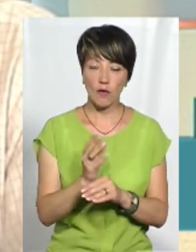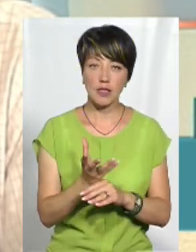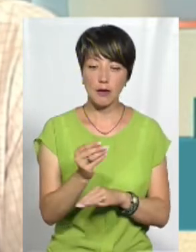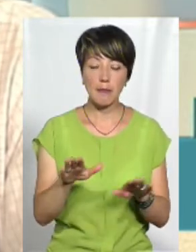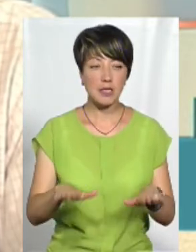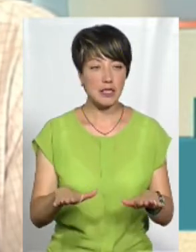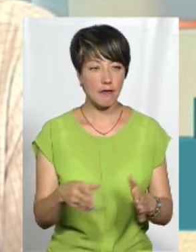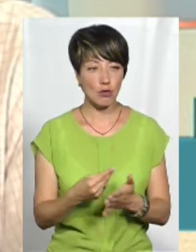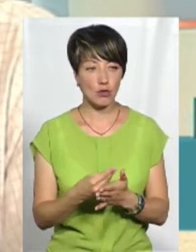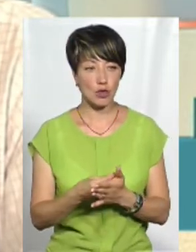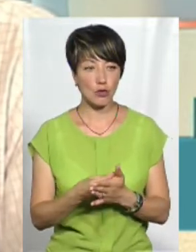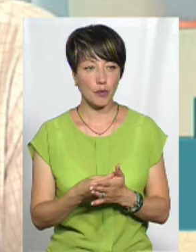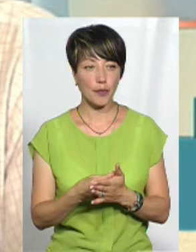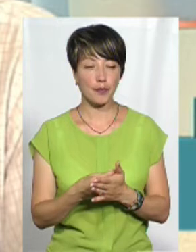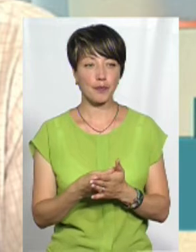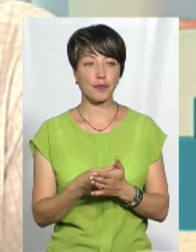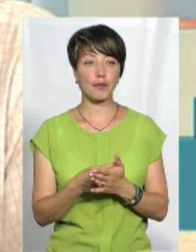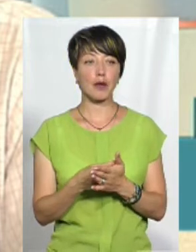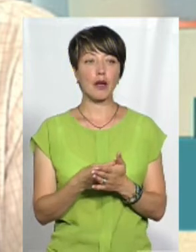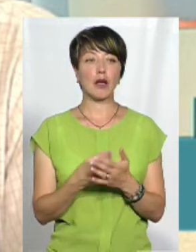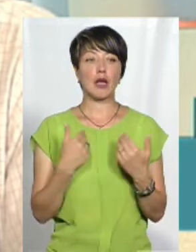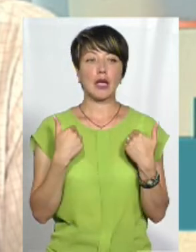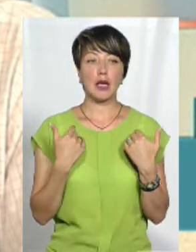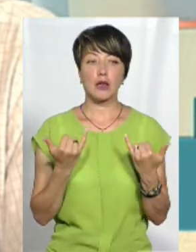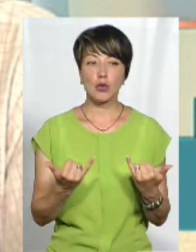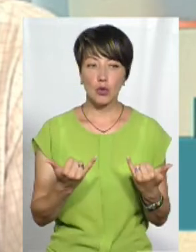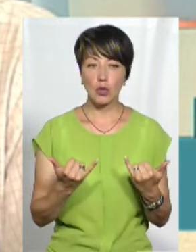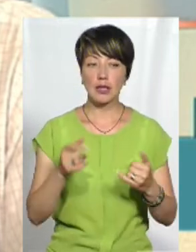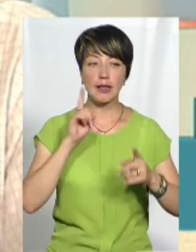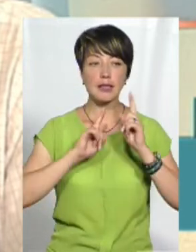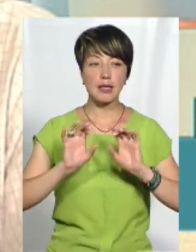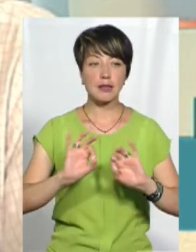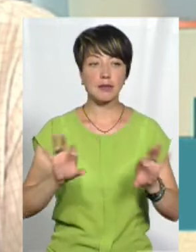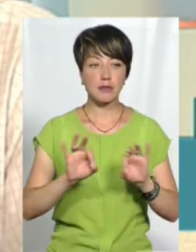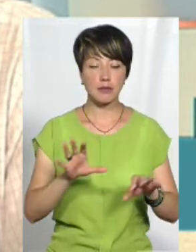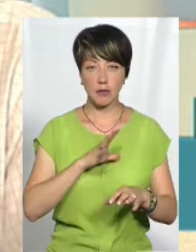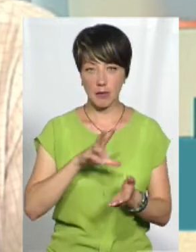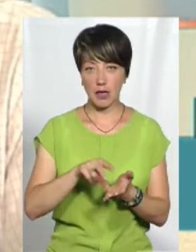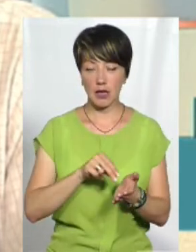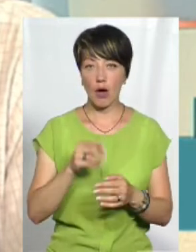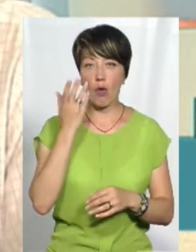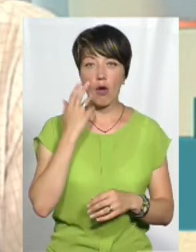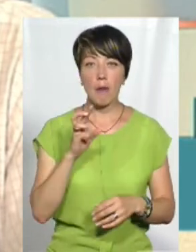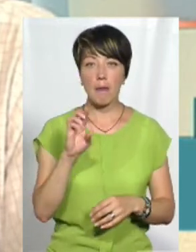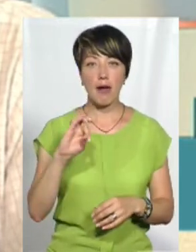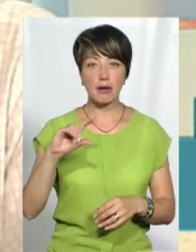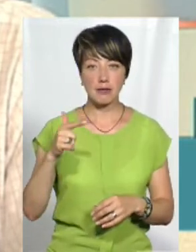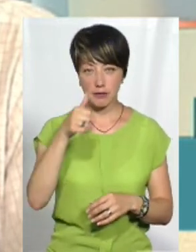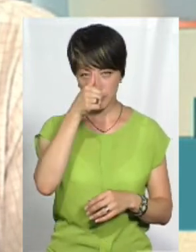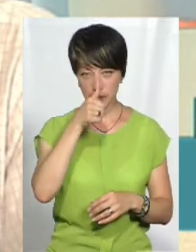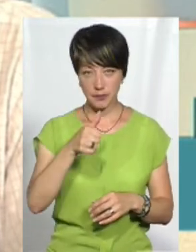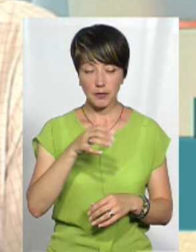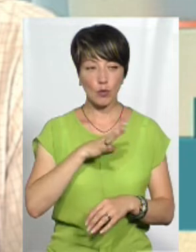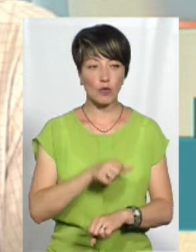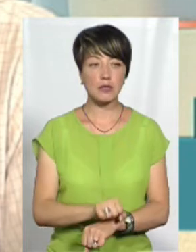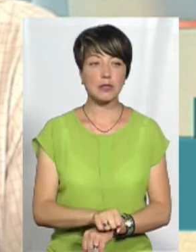Дофінансовуються з місцевого бюджету. Я сьогодні на сесії наводив приклад, коли в березні місяці